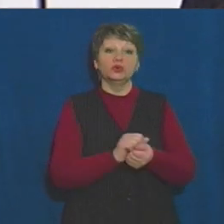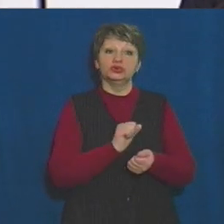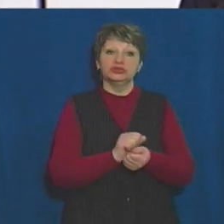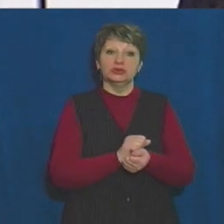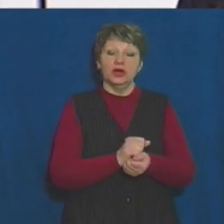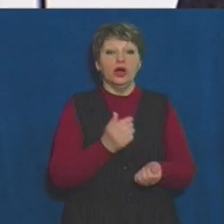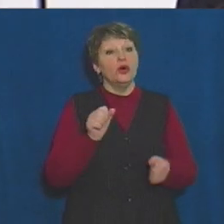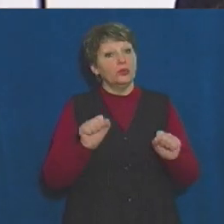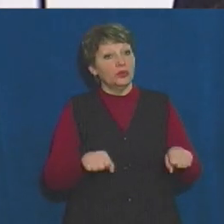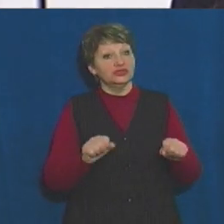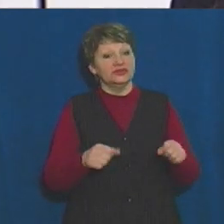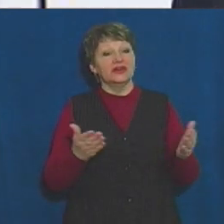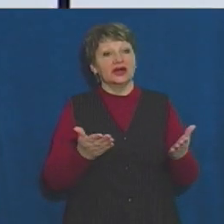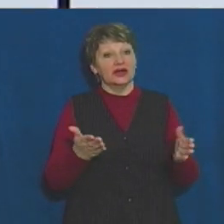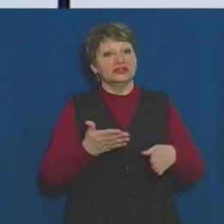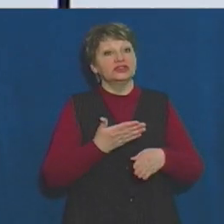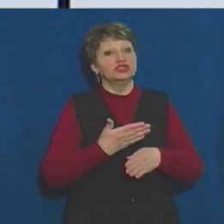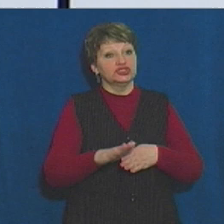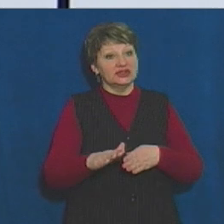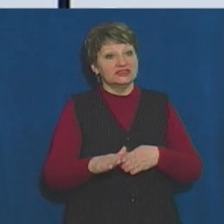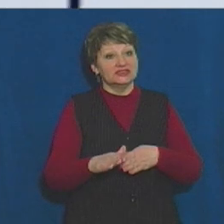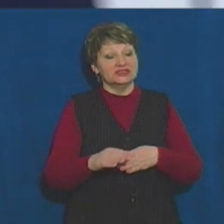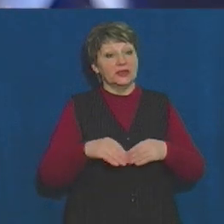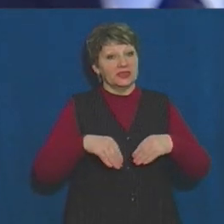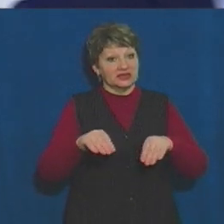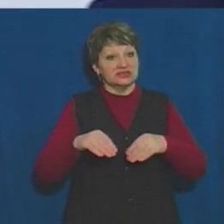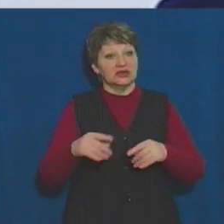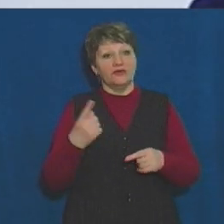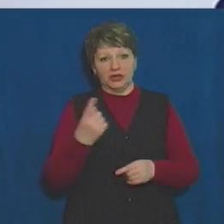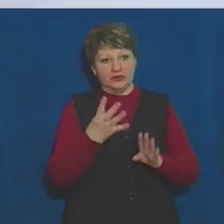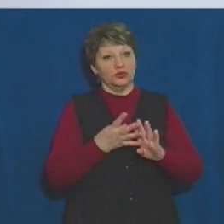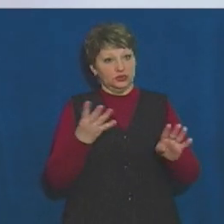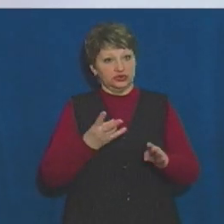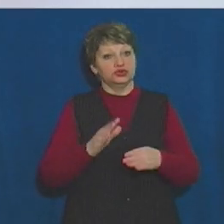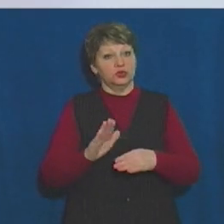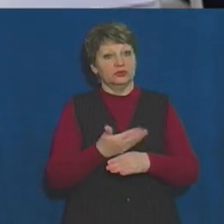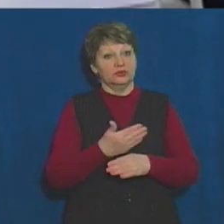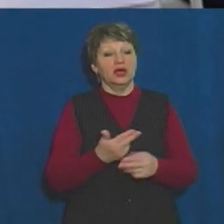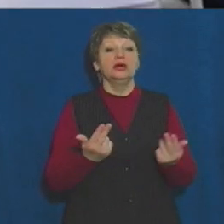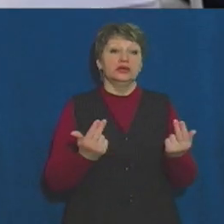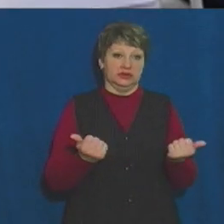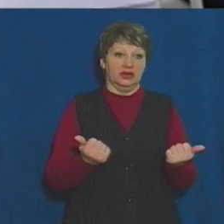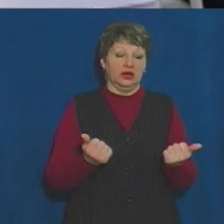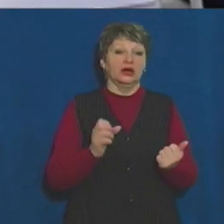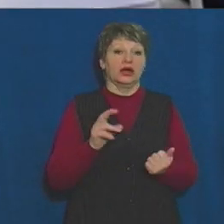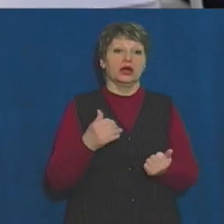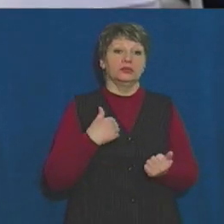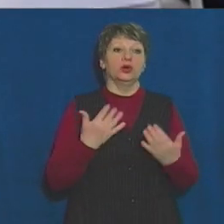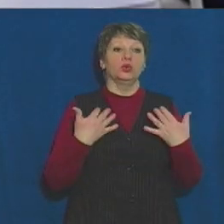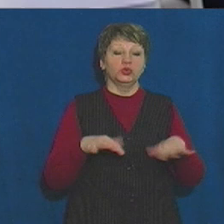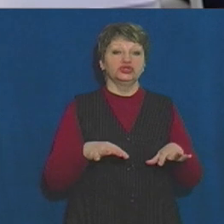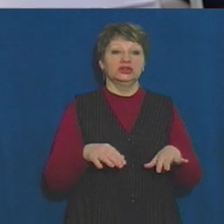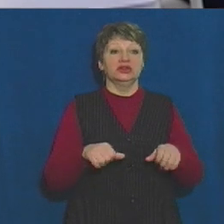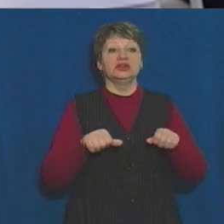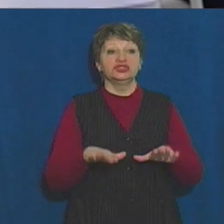частини насаджень схильні до цього першочергово? Ну, звичайно, що, як ми вже з'ясували, якісь